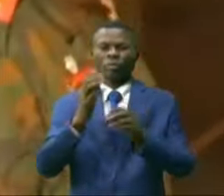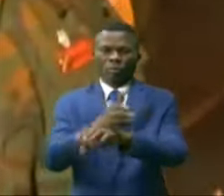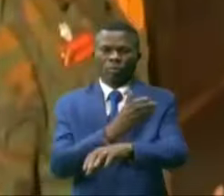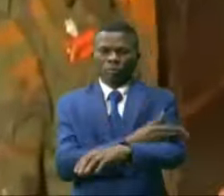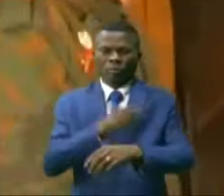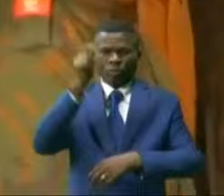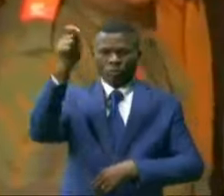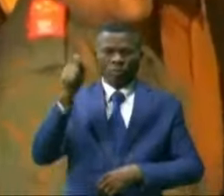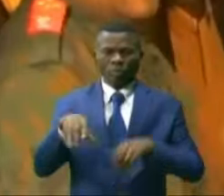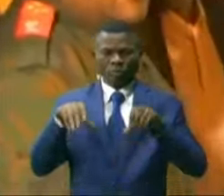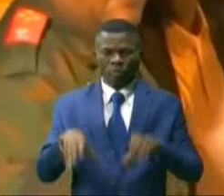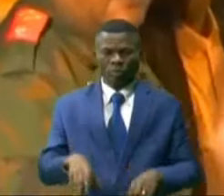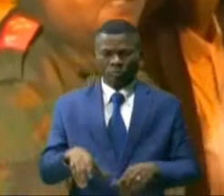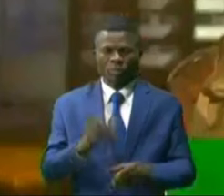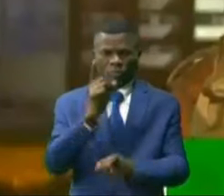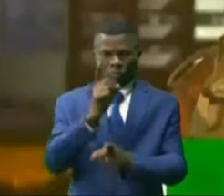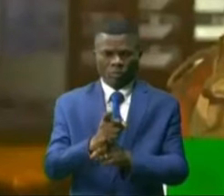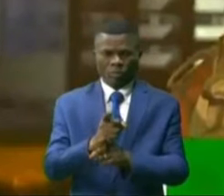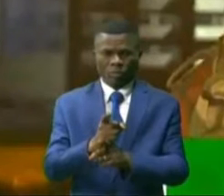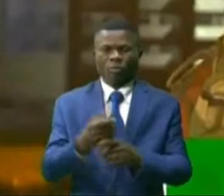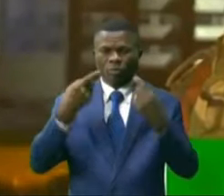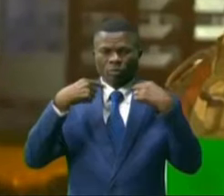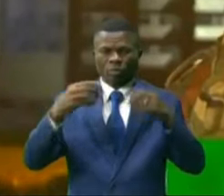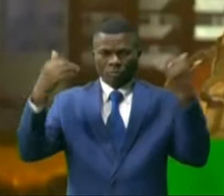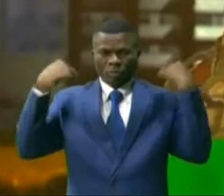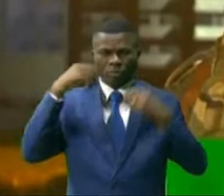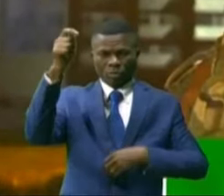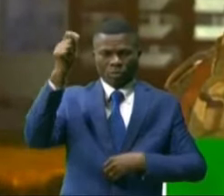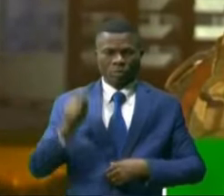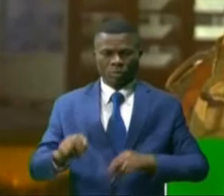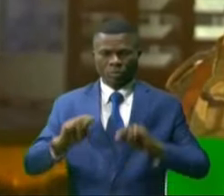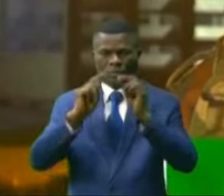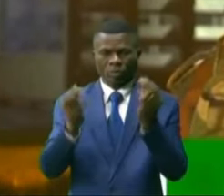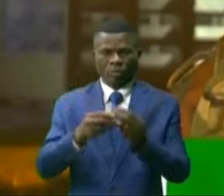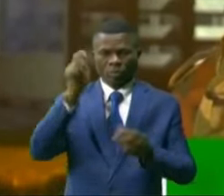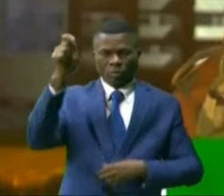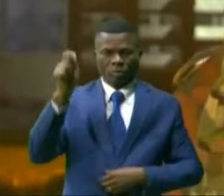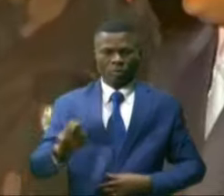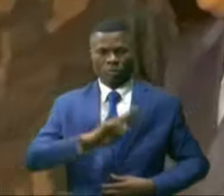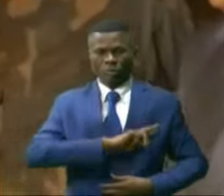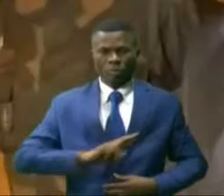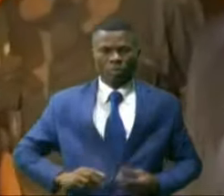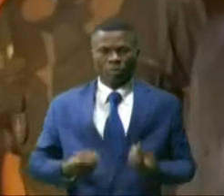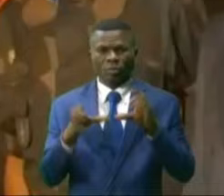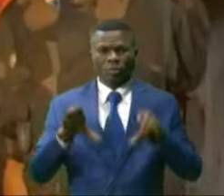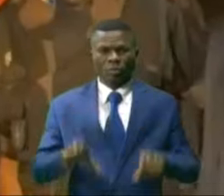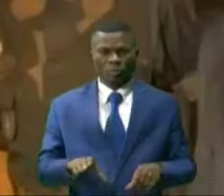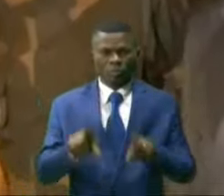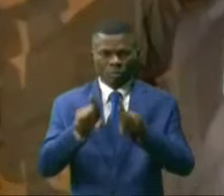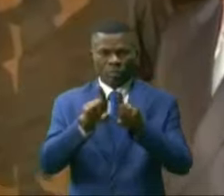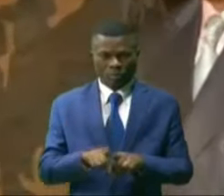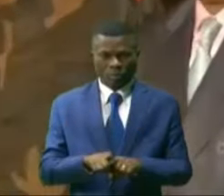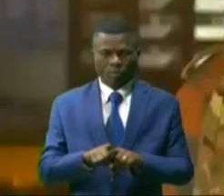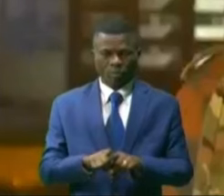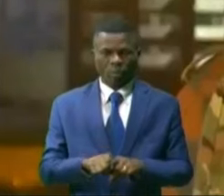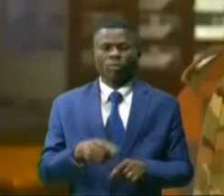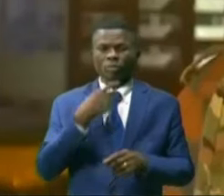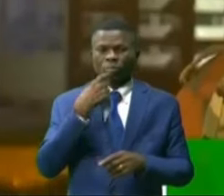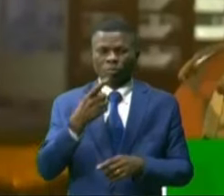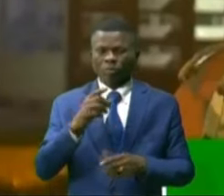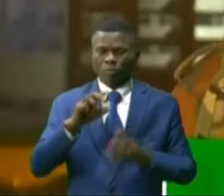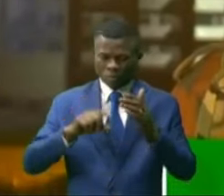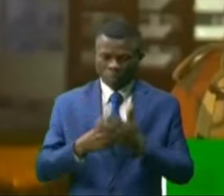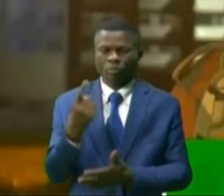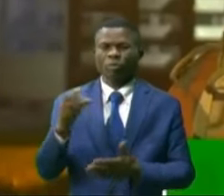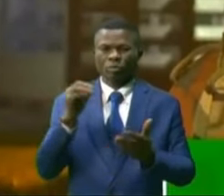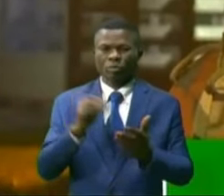effective comme l'avait annoncé le chef d'état-major général des forces armées de la République démocratique du Congo. C'est ainsi qu'il s'est rendu pour sa énième fois